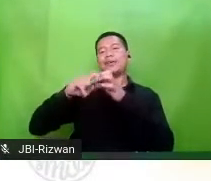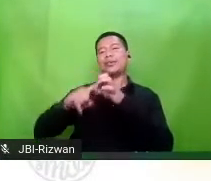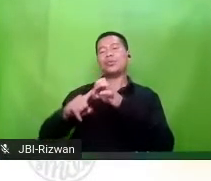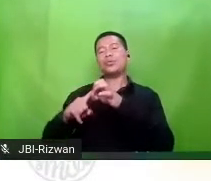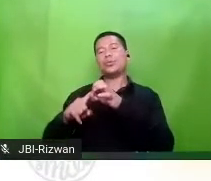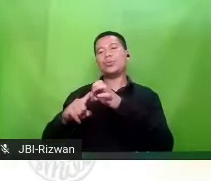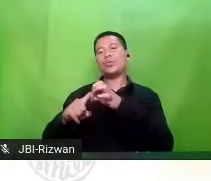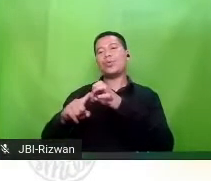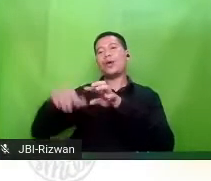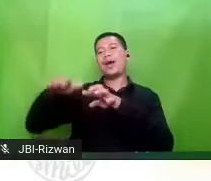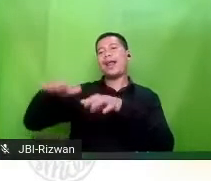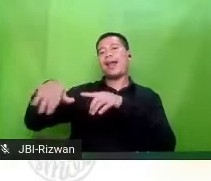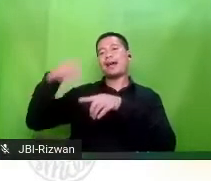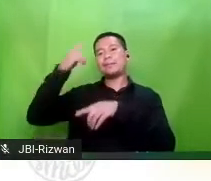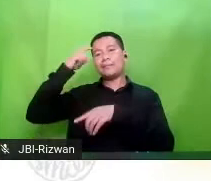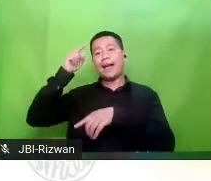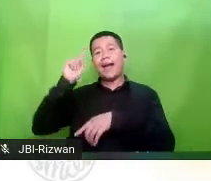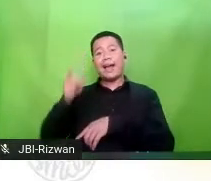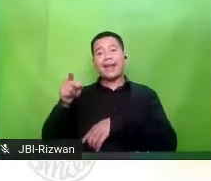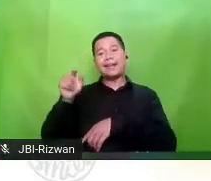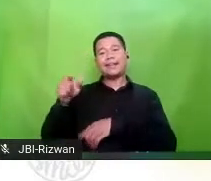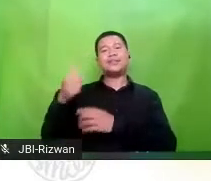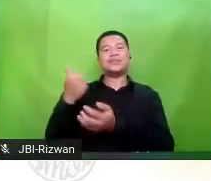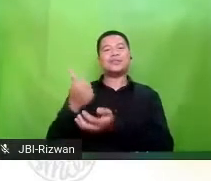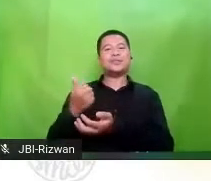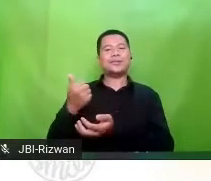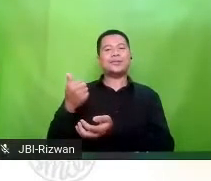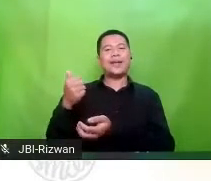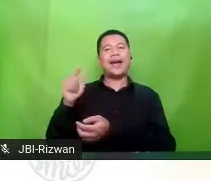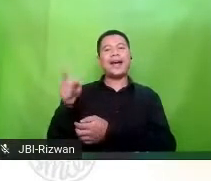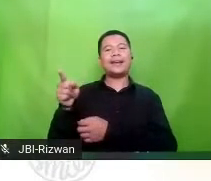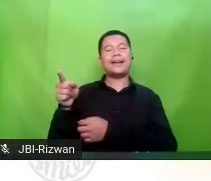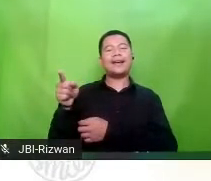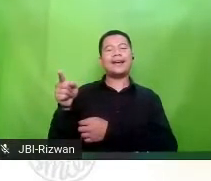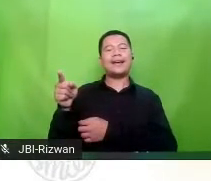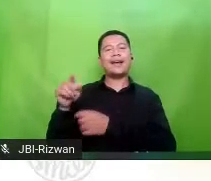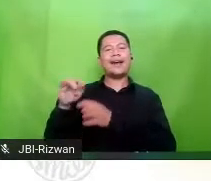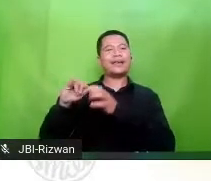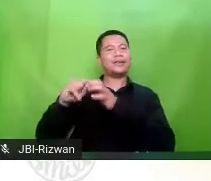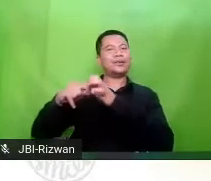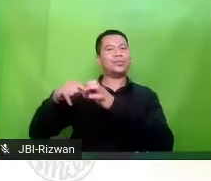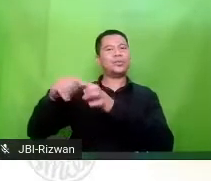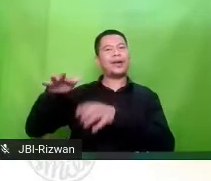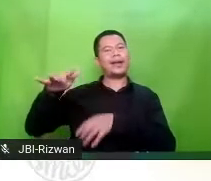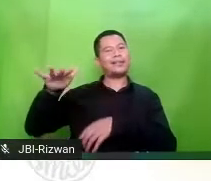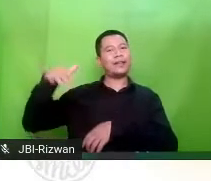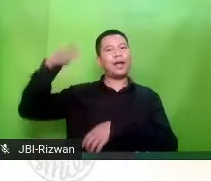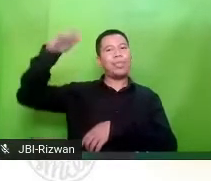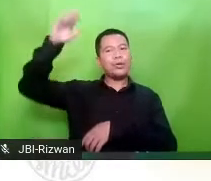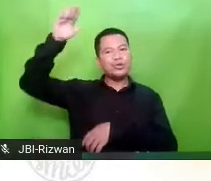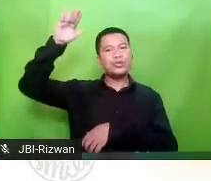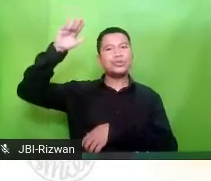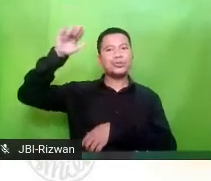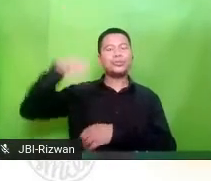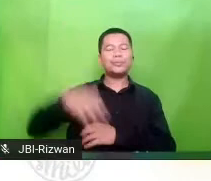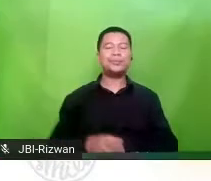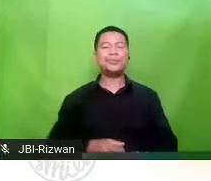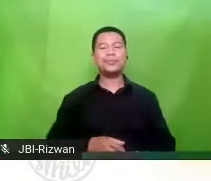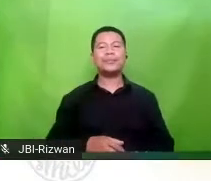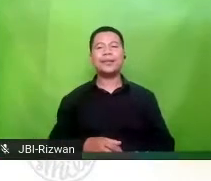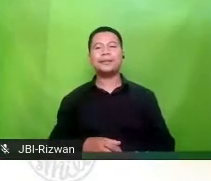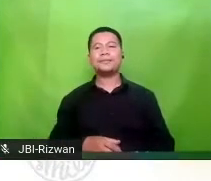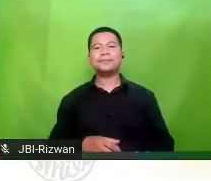anak-anak tersebut berada justru dengan IQ yang jauh di atas rata-rata normal ini. Nah, yang